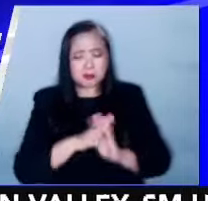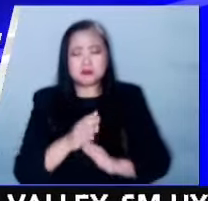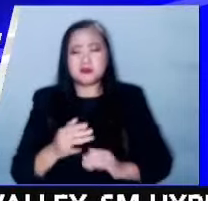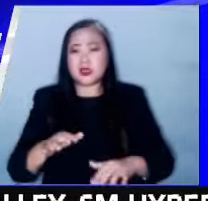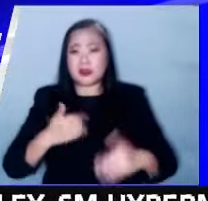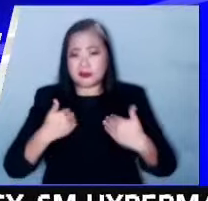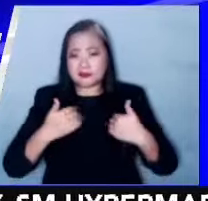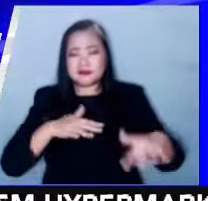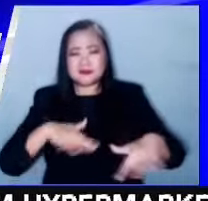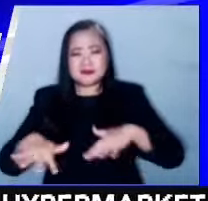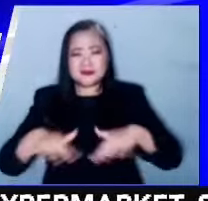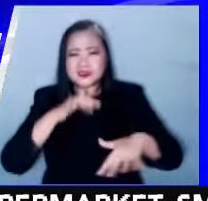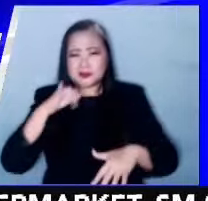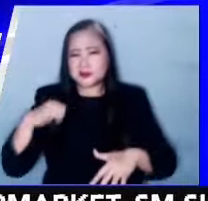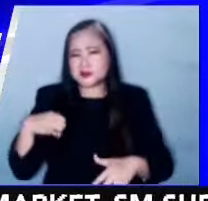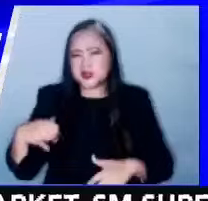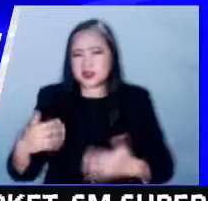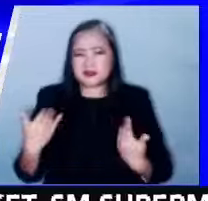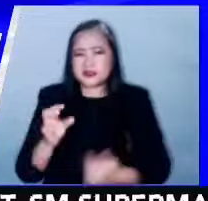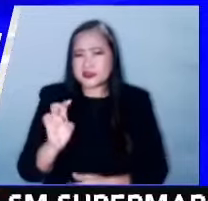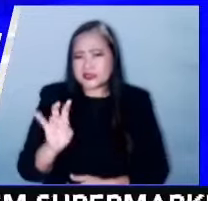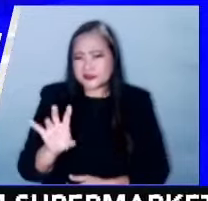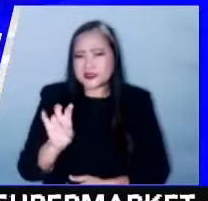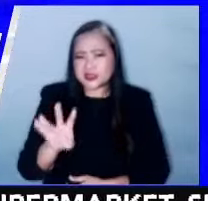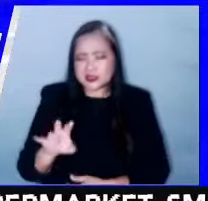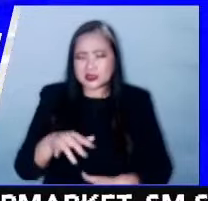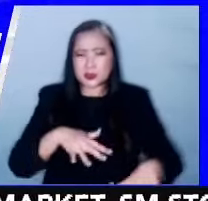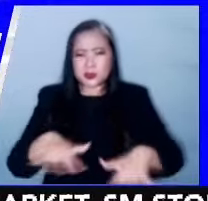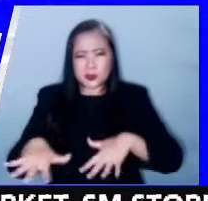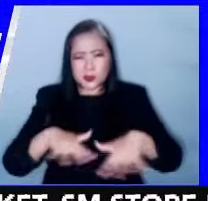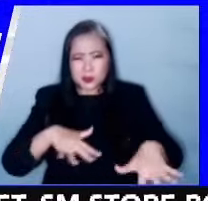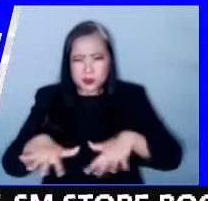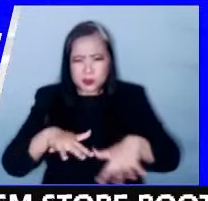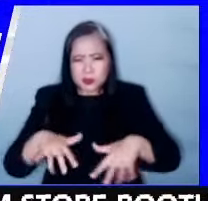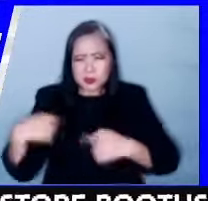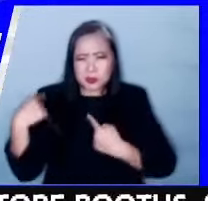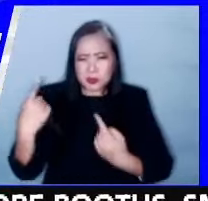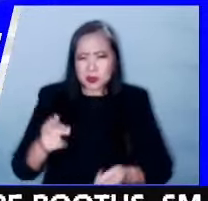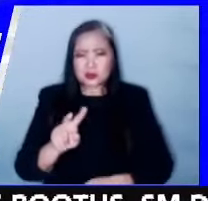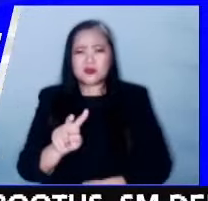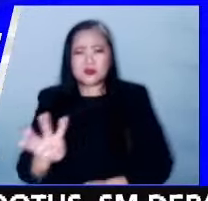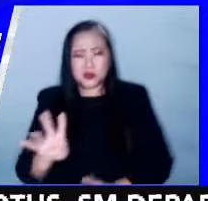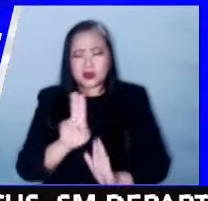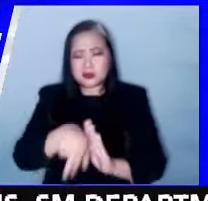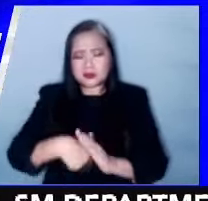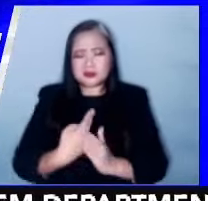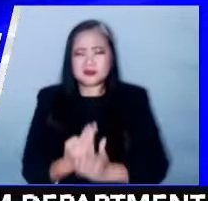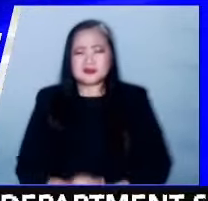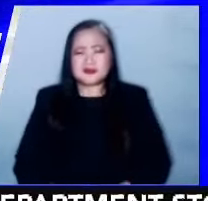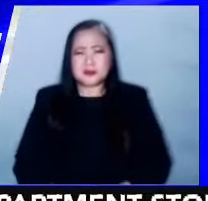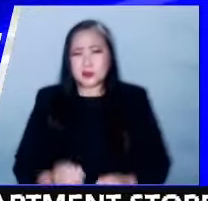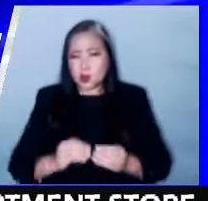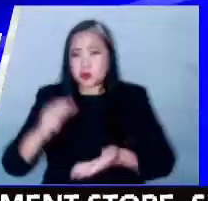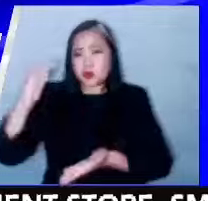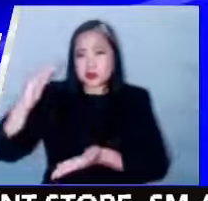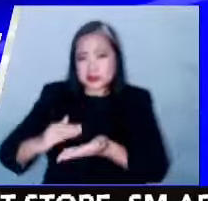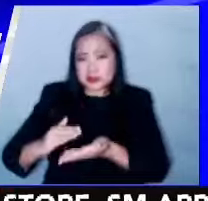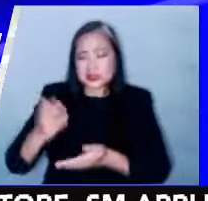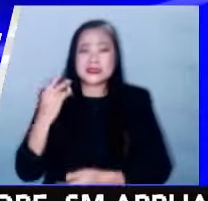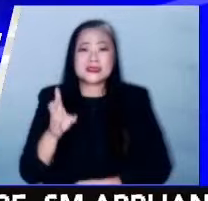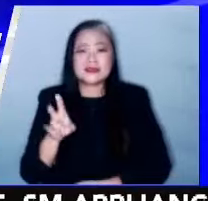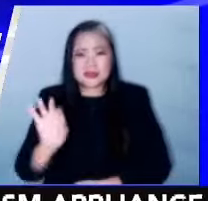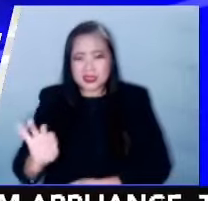tayo ng 17 volcanic earthquakes within the past 24 hour period Ah mas mababa ito kaysa yyung 79 na naitala natin Nung